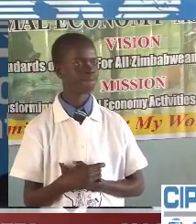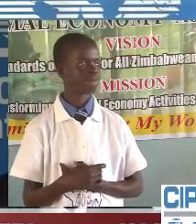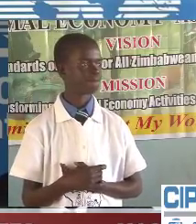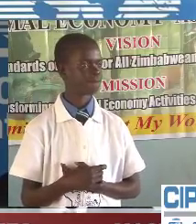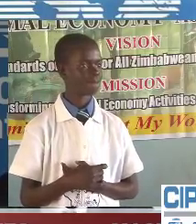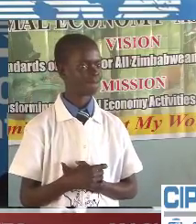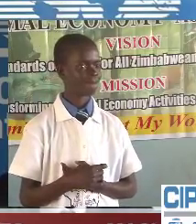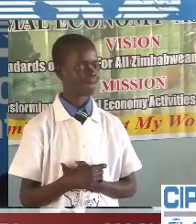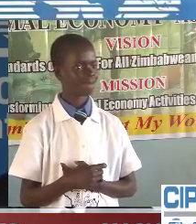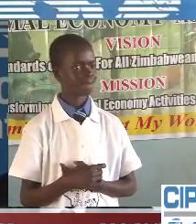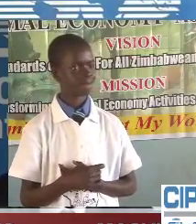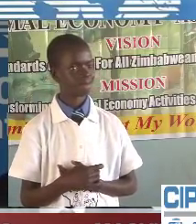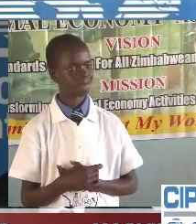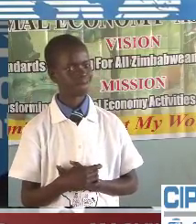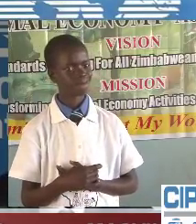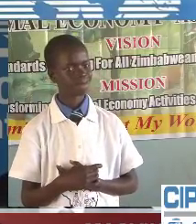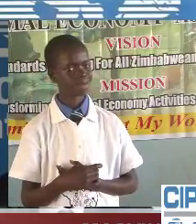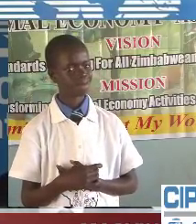Alright.